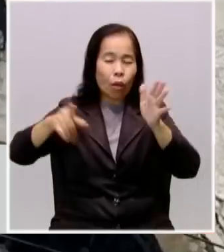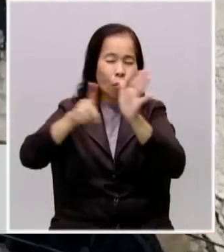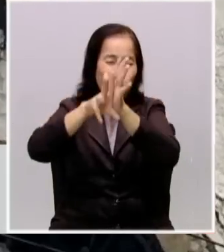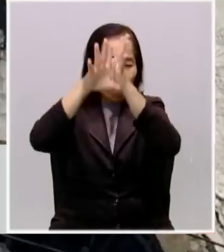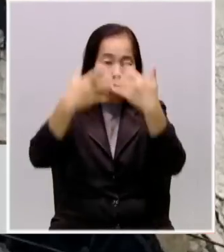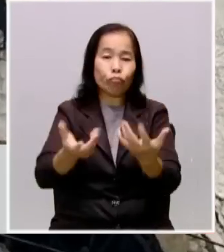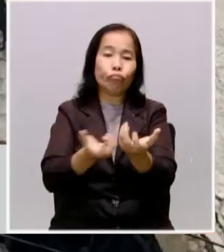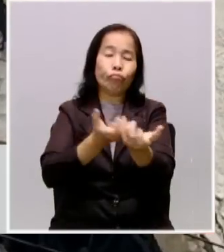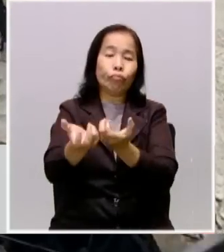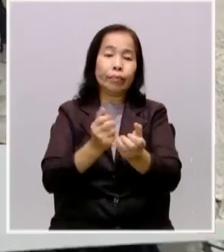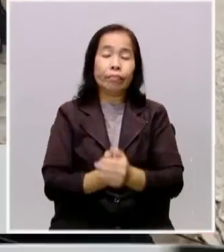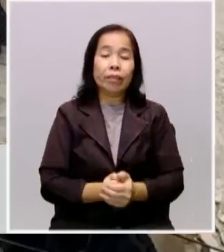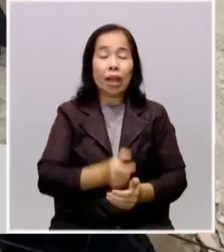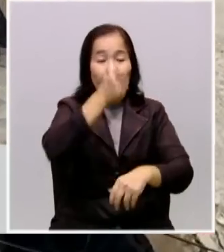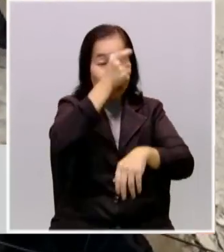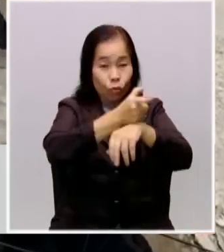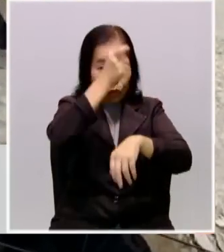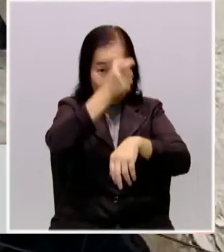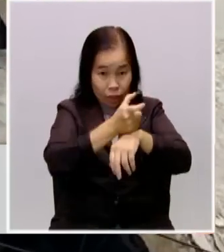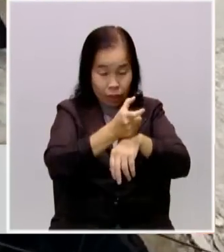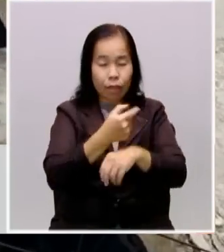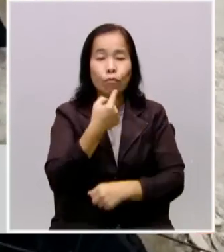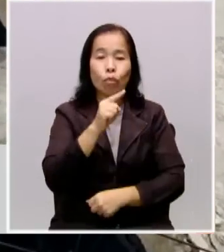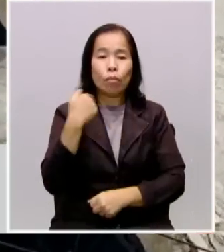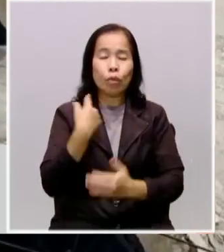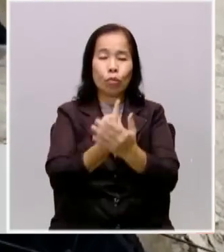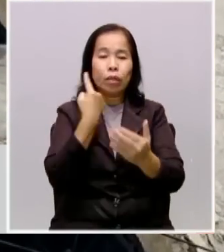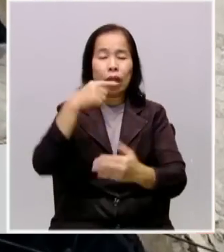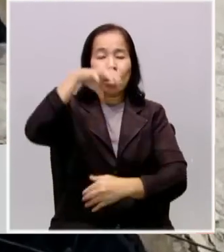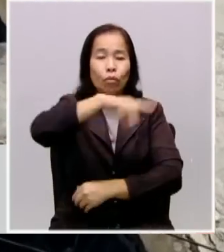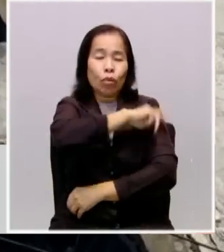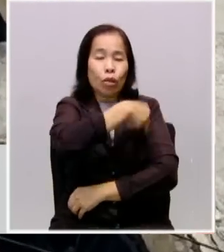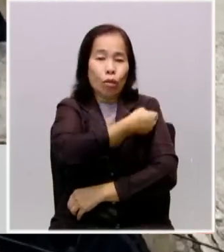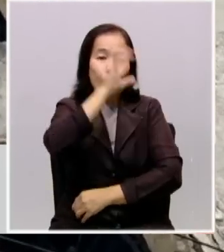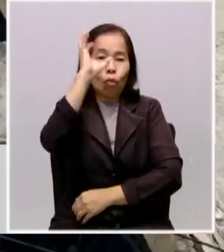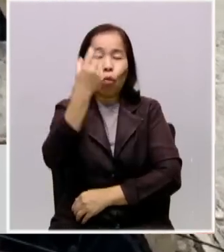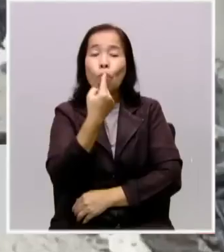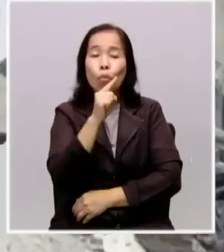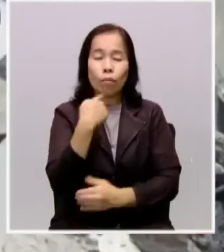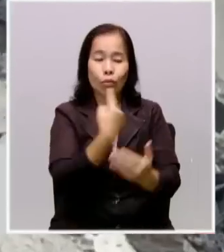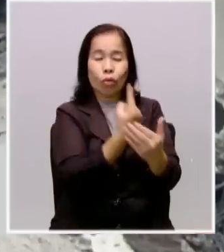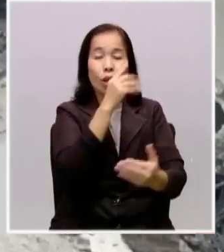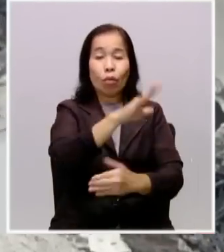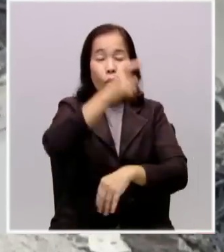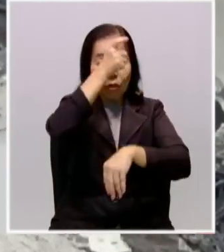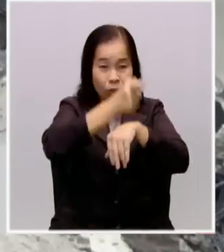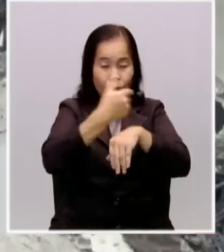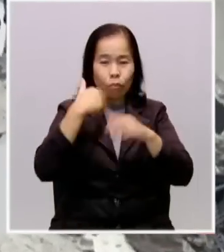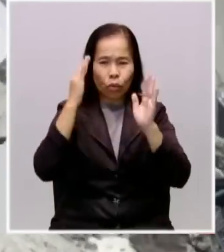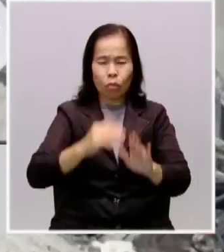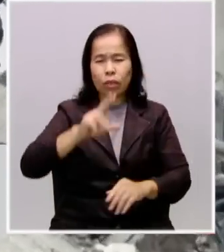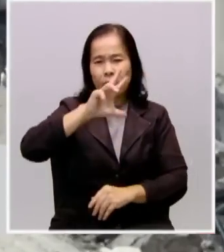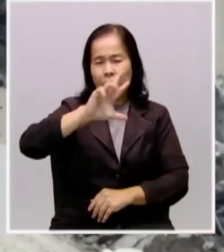ส่วนในตุรกีบาร์ตีเบอร์ไดกลีเชฟผู้แทนของ WHO กล่าวว่า มีผู้บาดเจ็บมากกว่า 53,000 ค